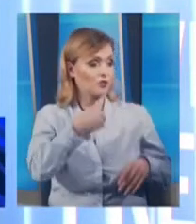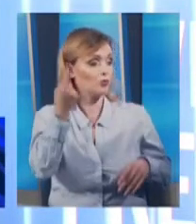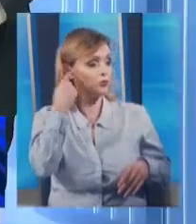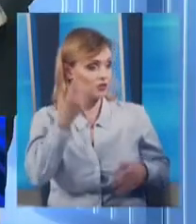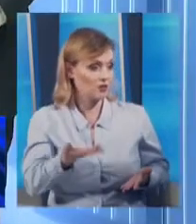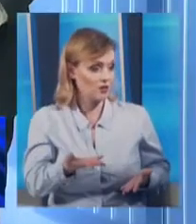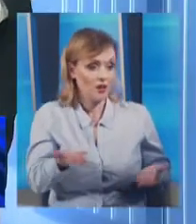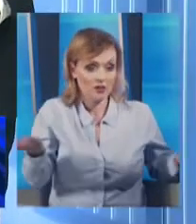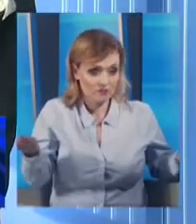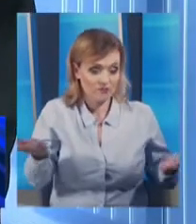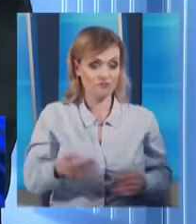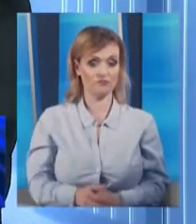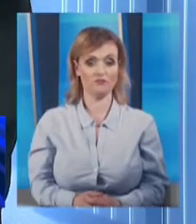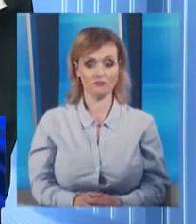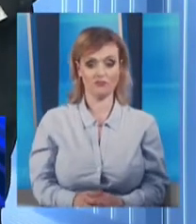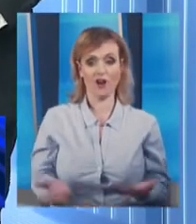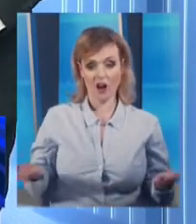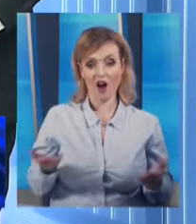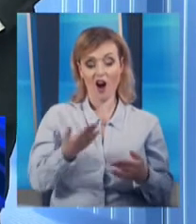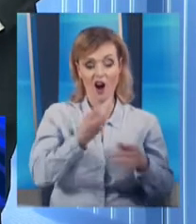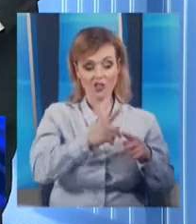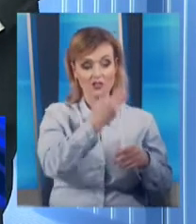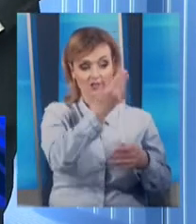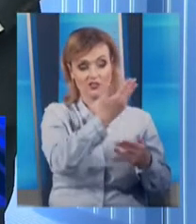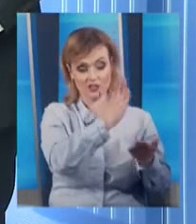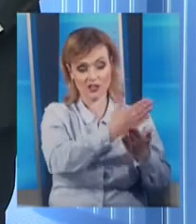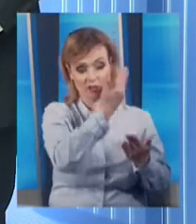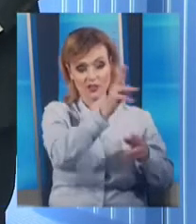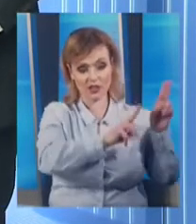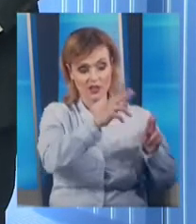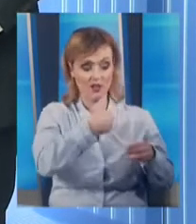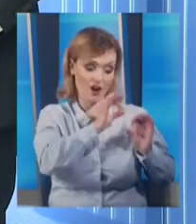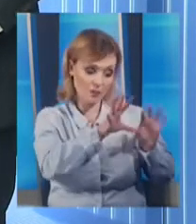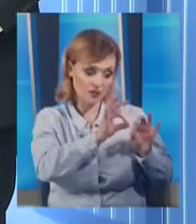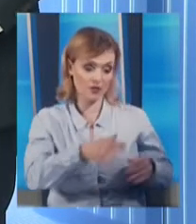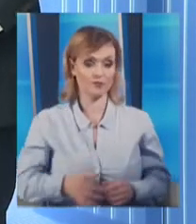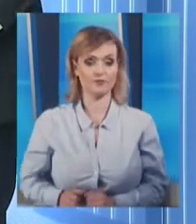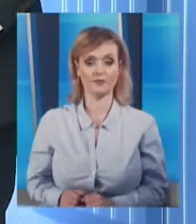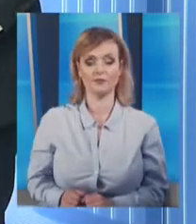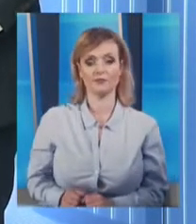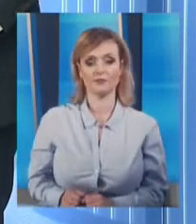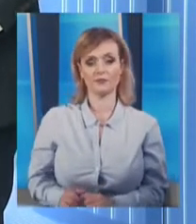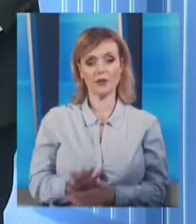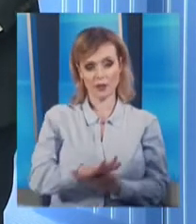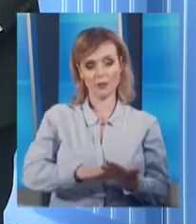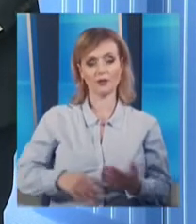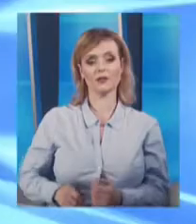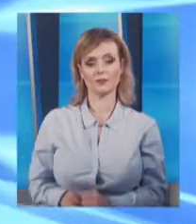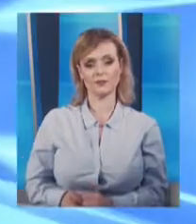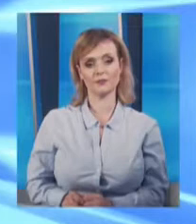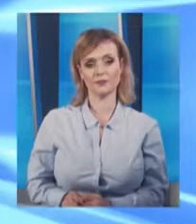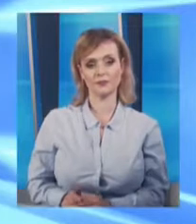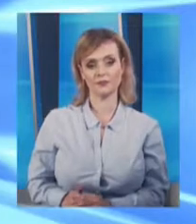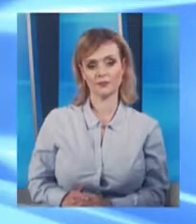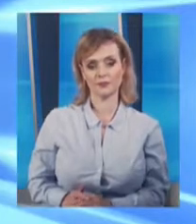pun, dar... Asta sunt regulile dumneavoastră și eu le respect. Și? Gata. Mergem mai departe. Ok, mergem